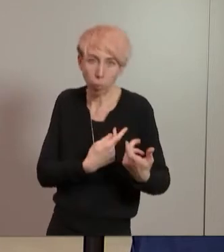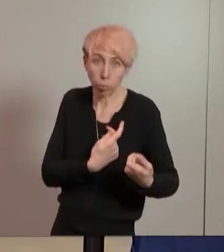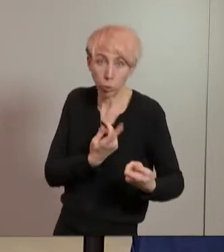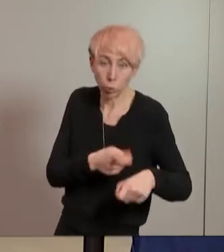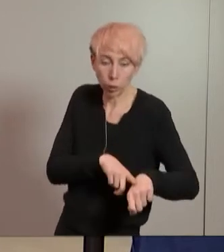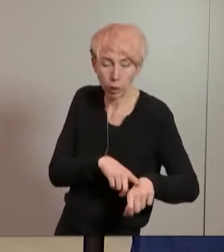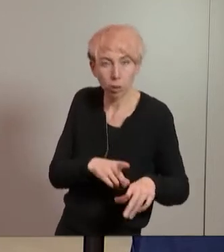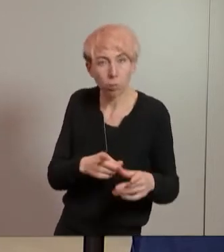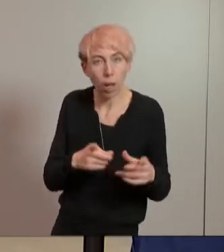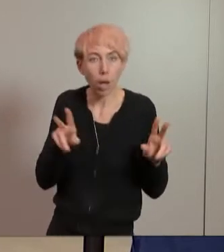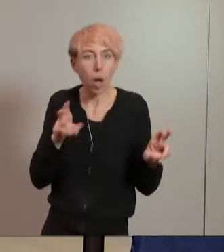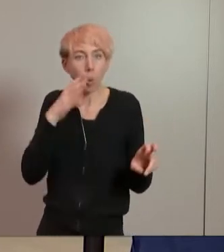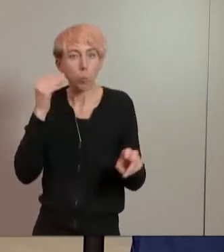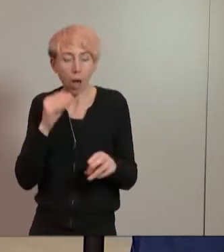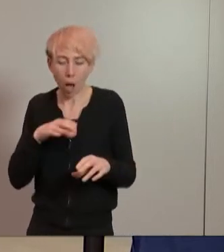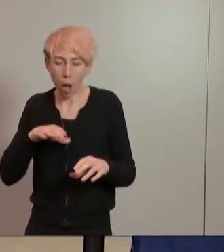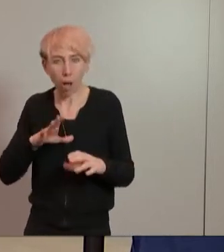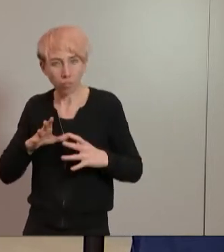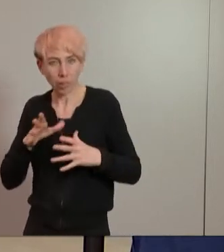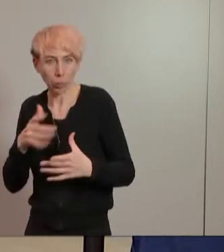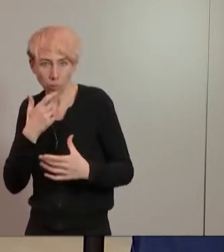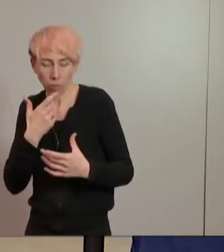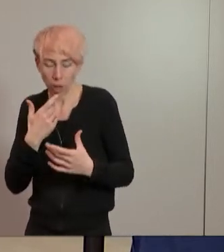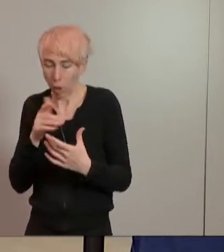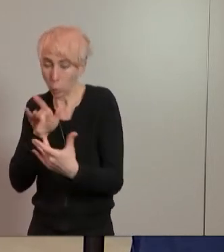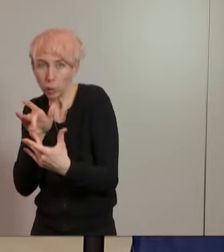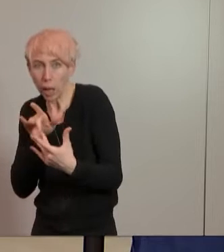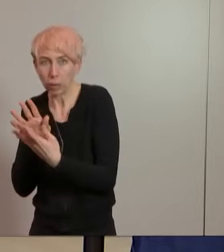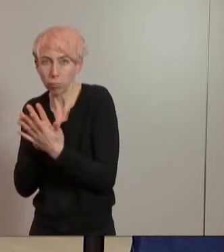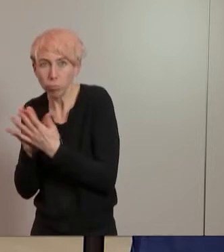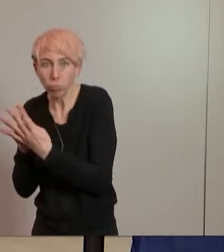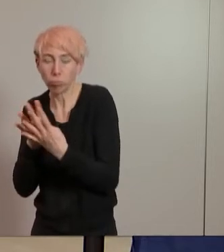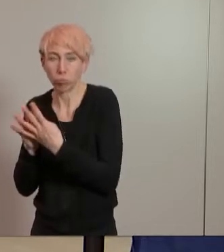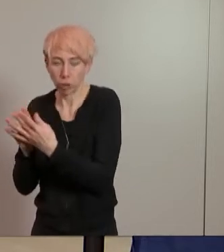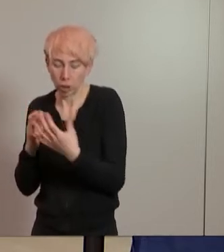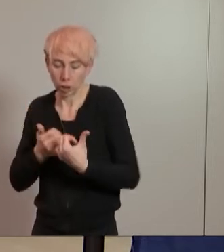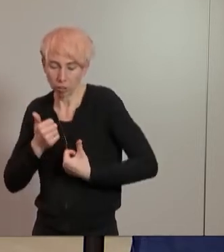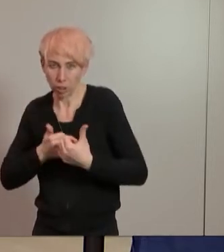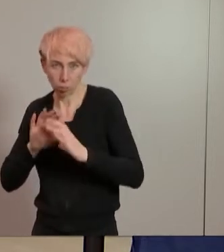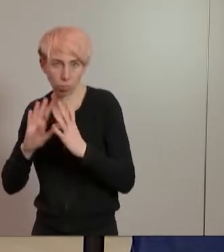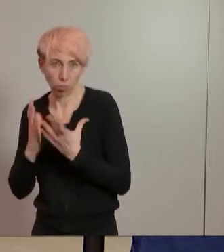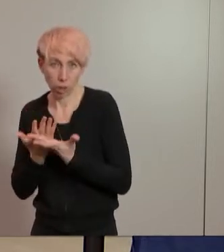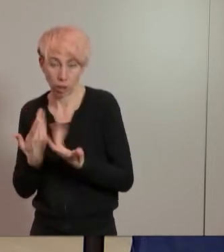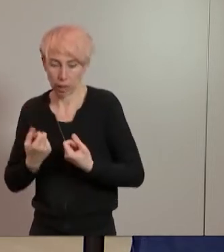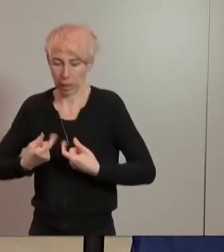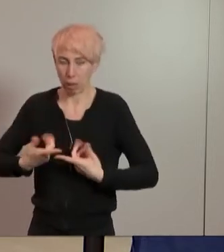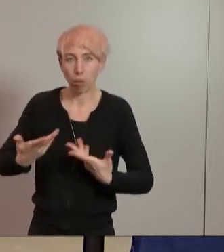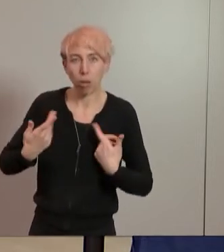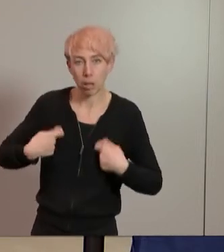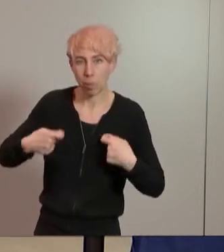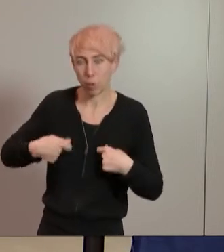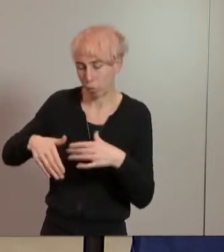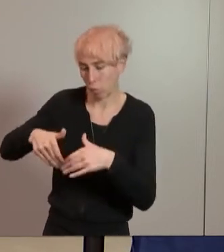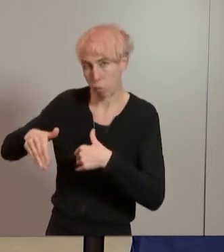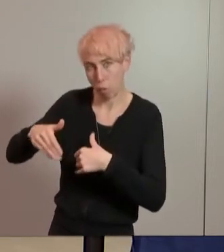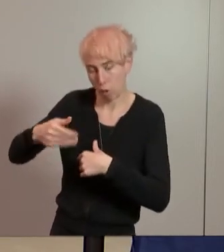l'humain, du contact, de l'expertise, du service. Ce sont donc des dépenses de fonctionnement. Et on croit vraiment que c'est là que doit